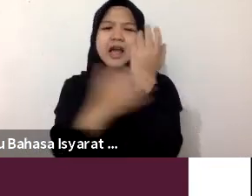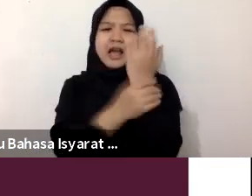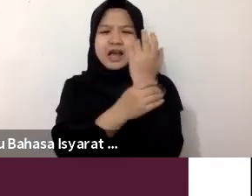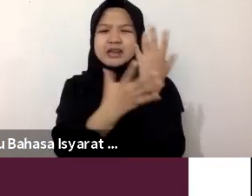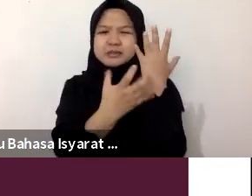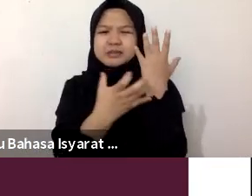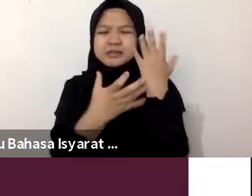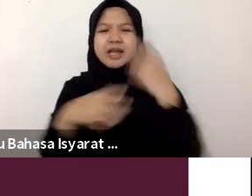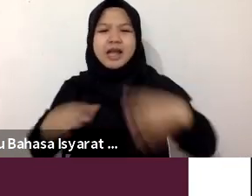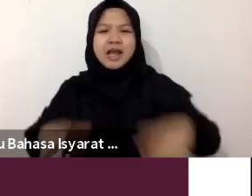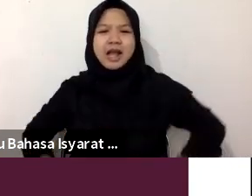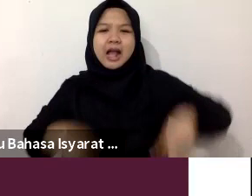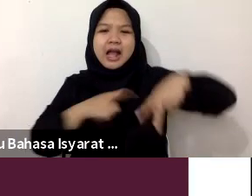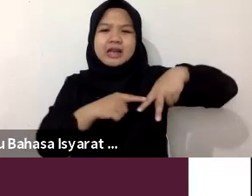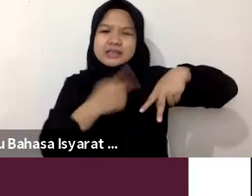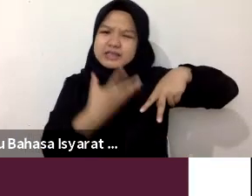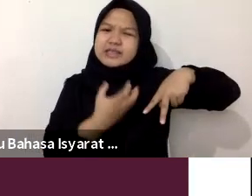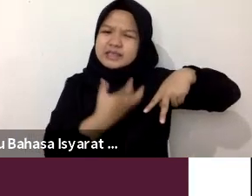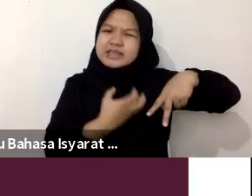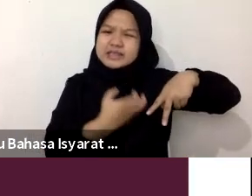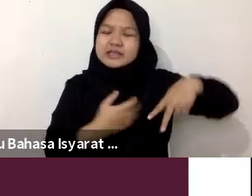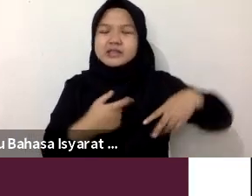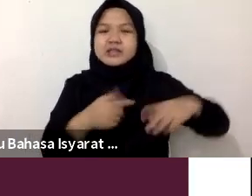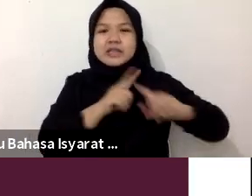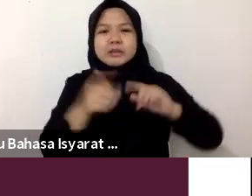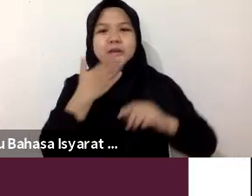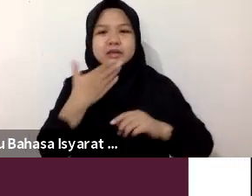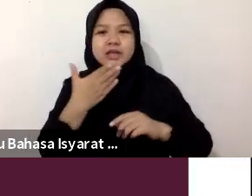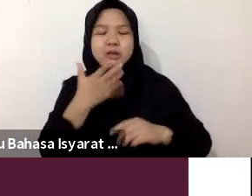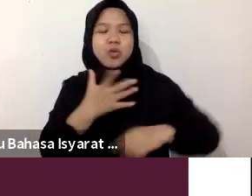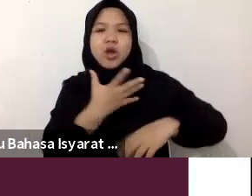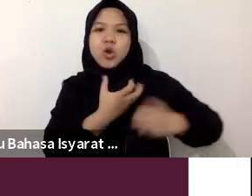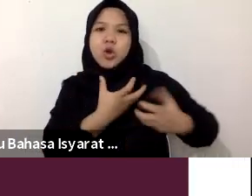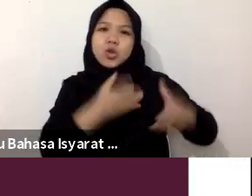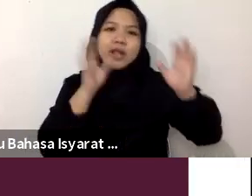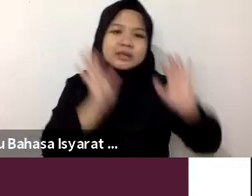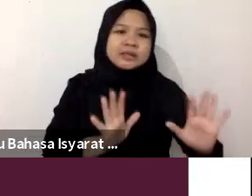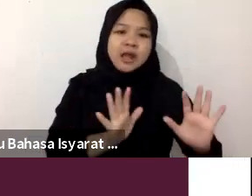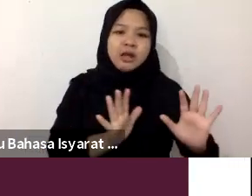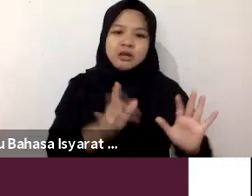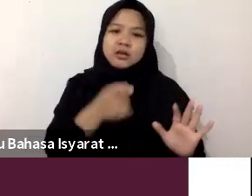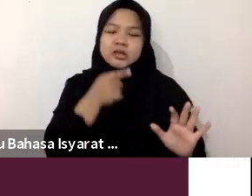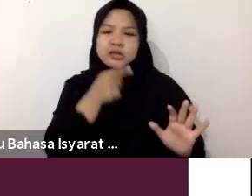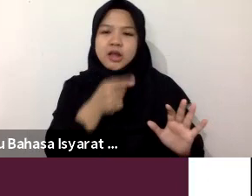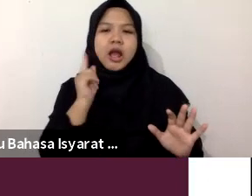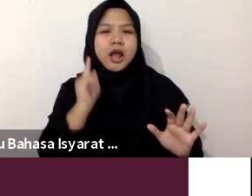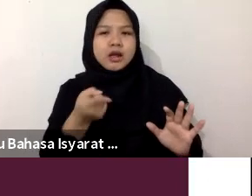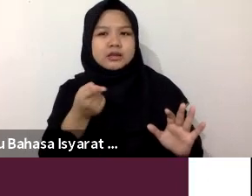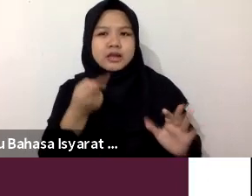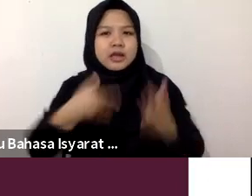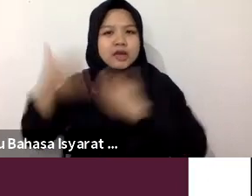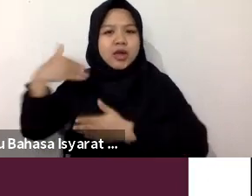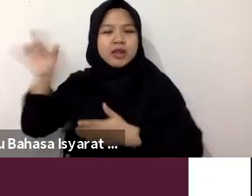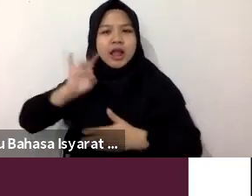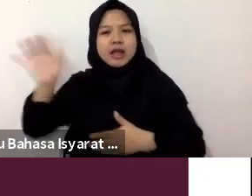semuanya terasa nyeri. Tetapi biasanya bukan hanya nyeri otot tok gitu. Jadi dia ada riwayat yang lain,